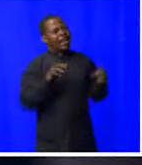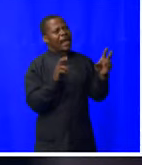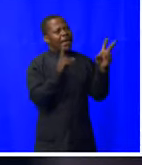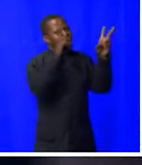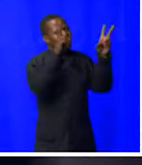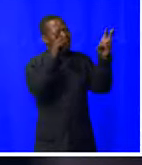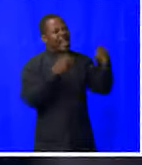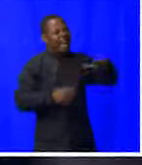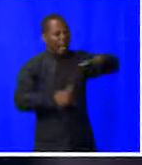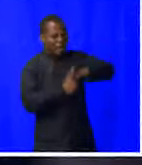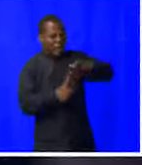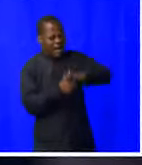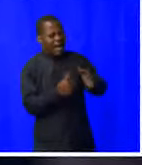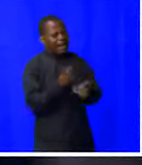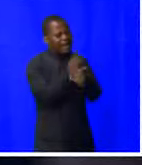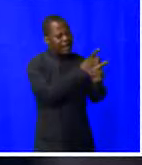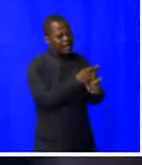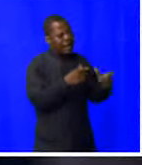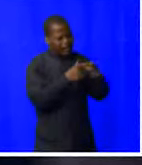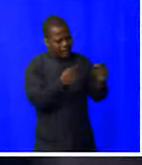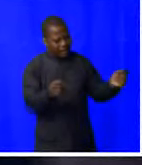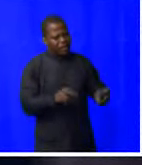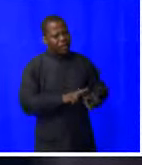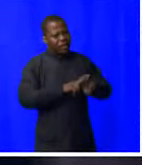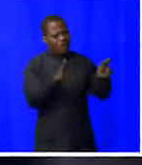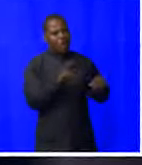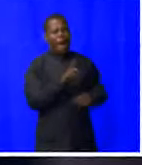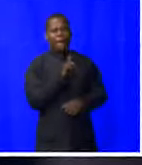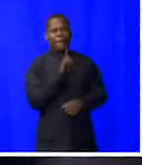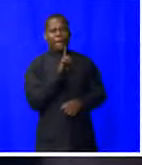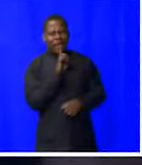kuthi adikapheli lokufike kube yintwabi